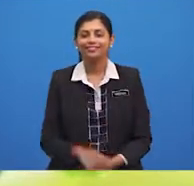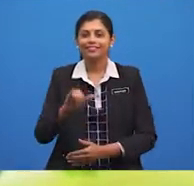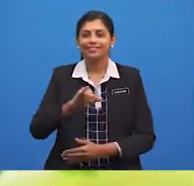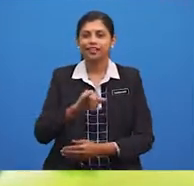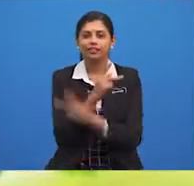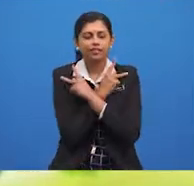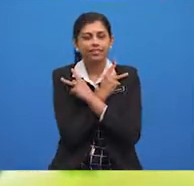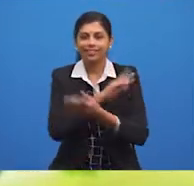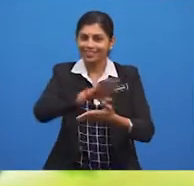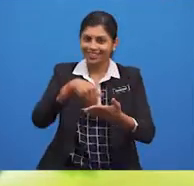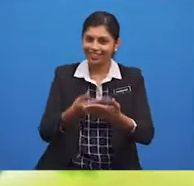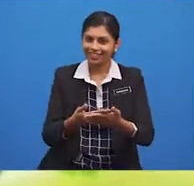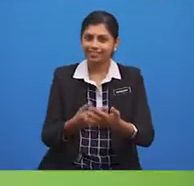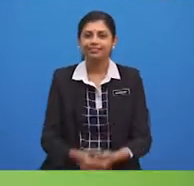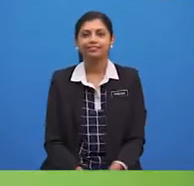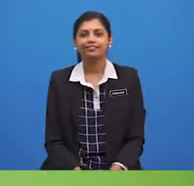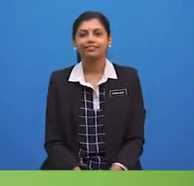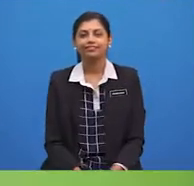dikasihi sekalian?